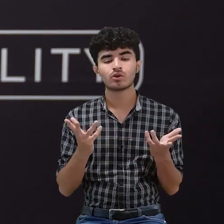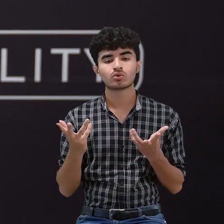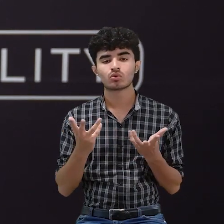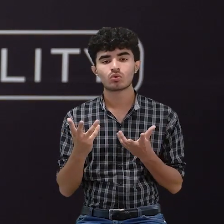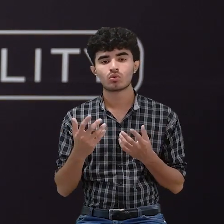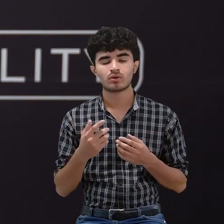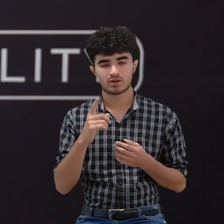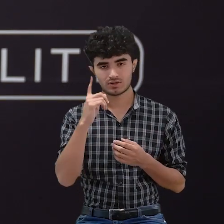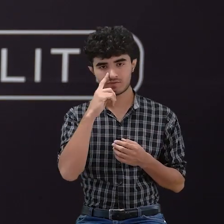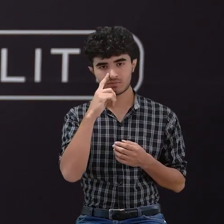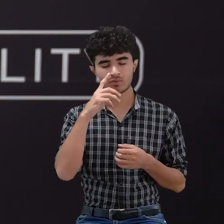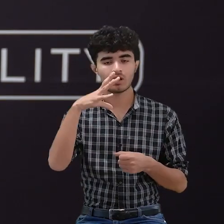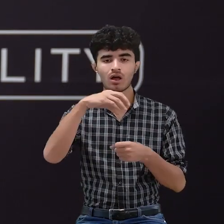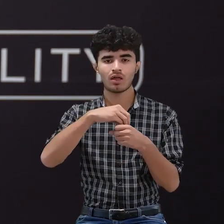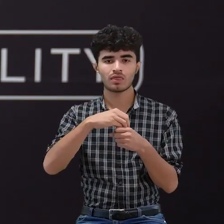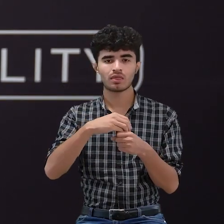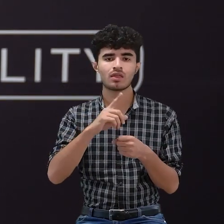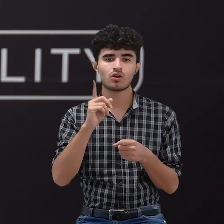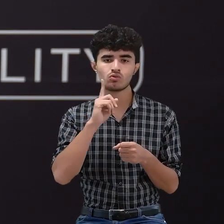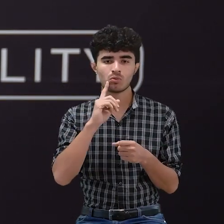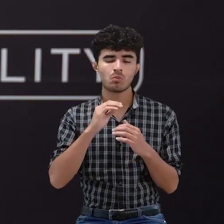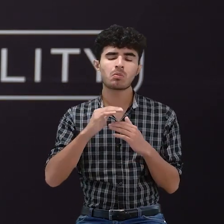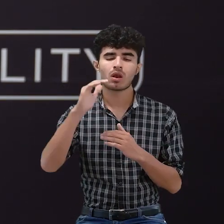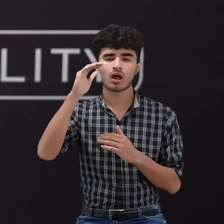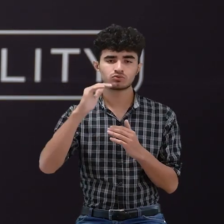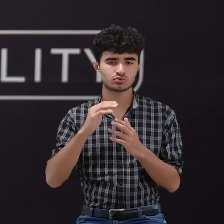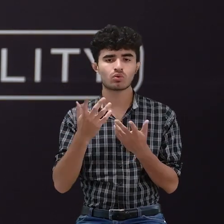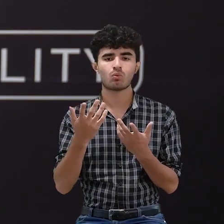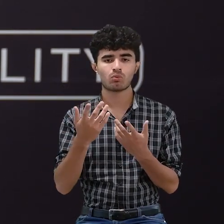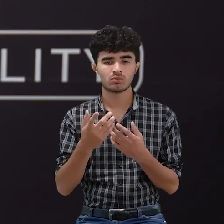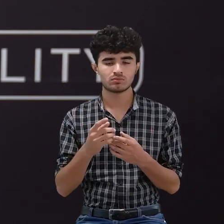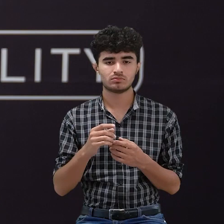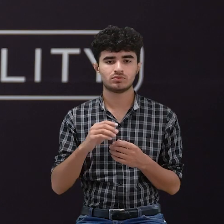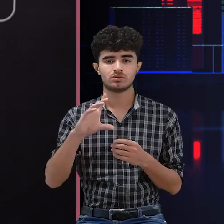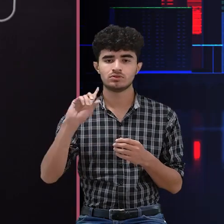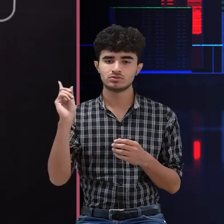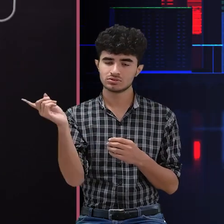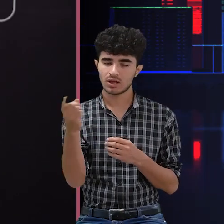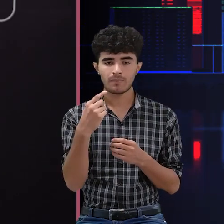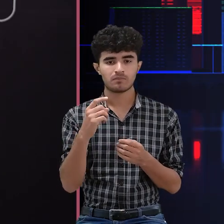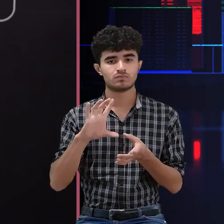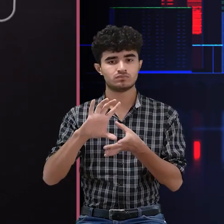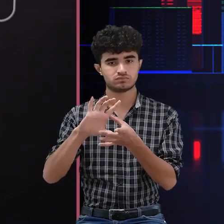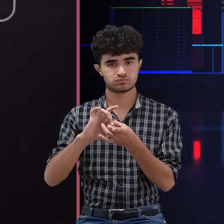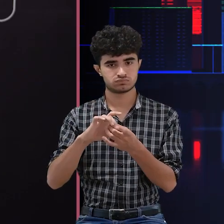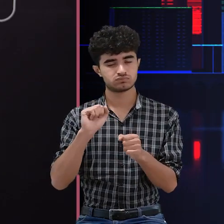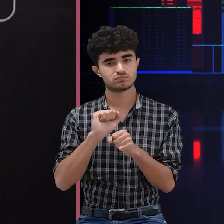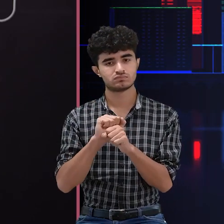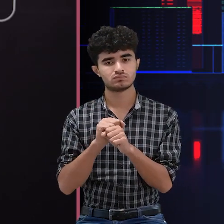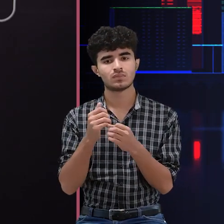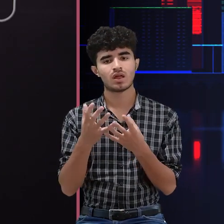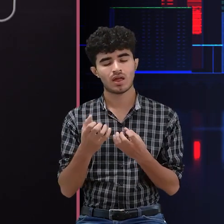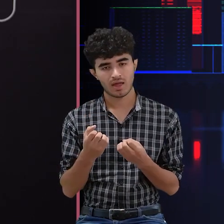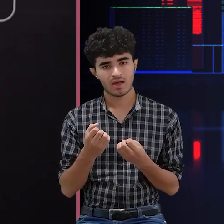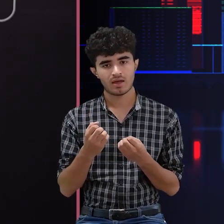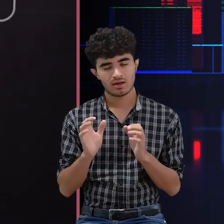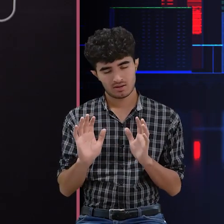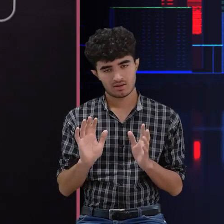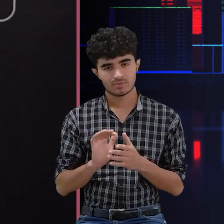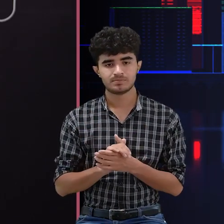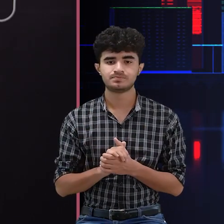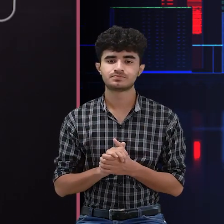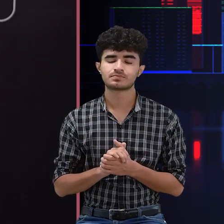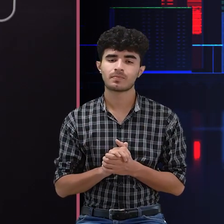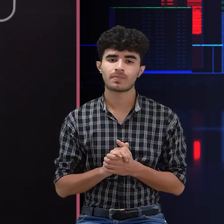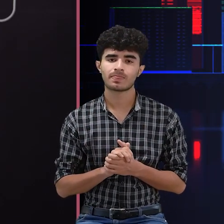میں خواتین ہر عمر کی، ہر طرح کی حصہ لے سکتی ہیں اپنے حقوق کے حوالے